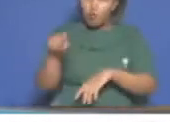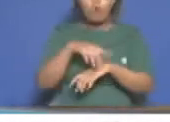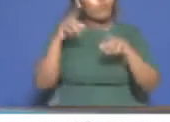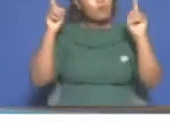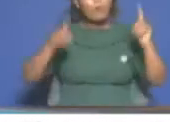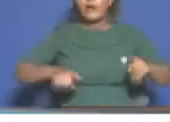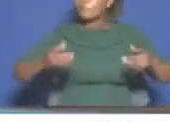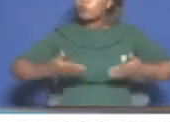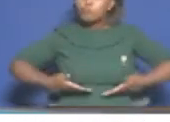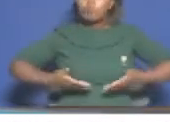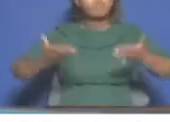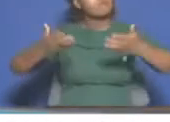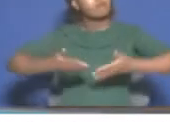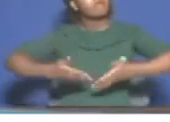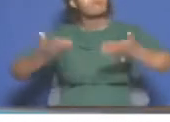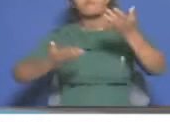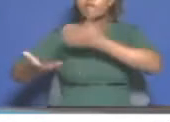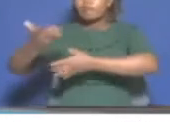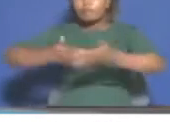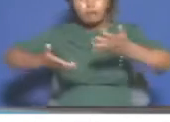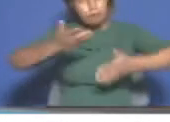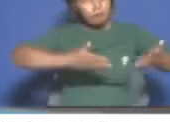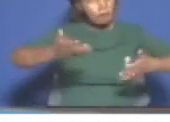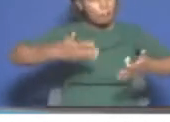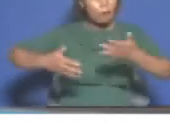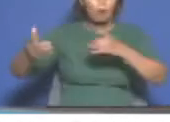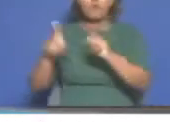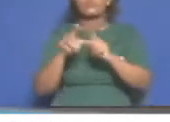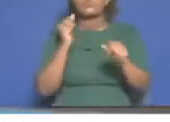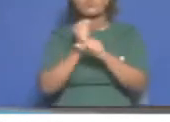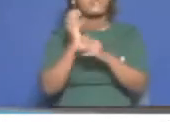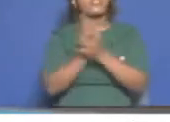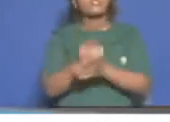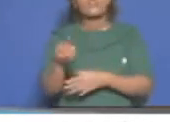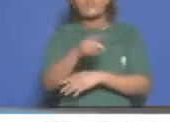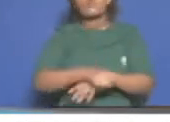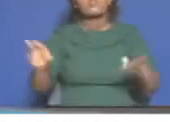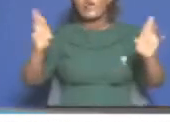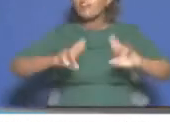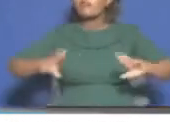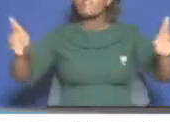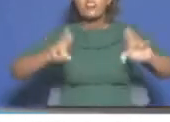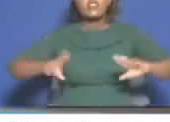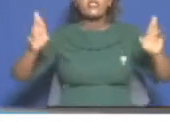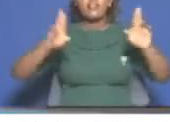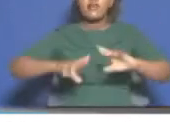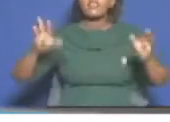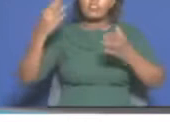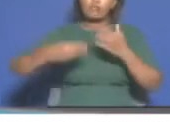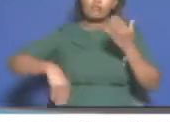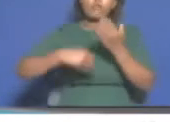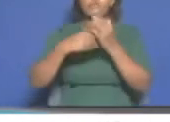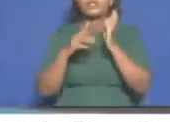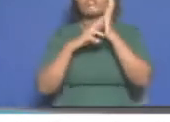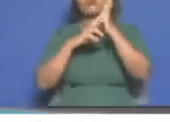nje, yatupasa kujitengeneza ama kujiprepare kuleta sauti yetu katika meza ya kitaifa. We need